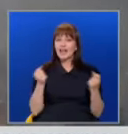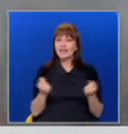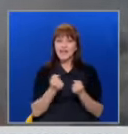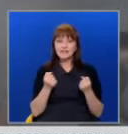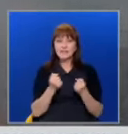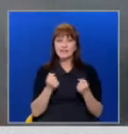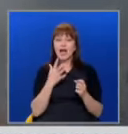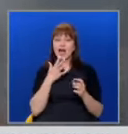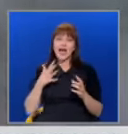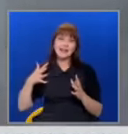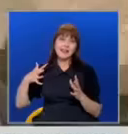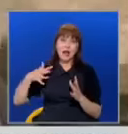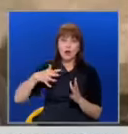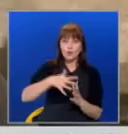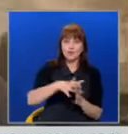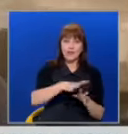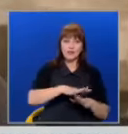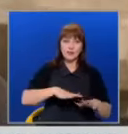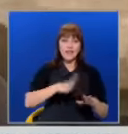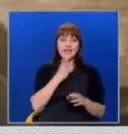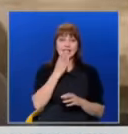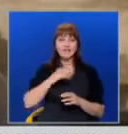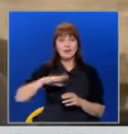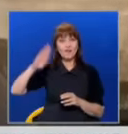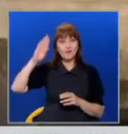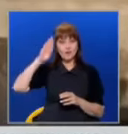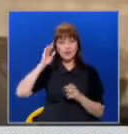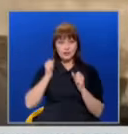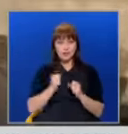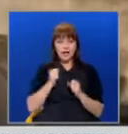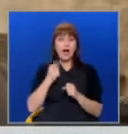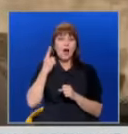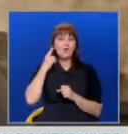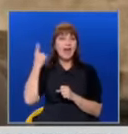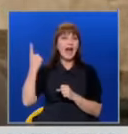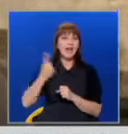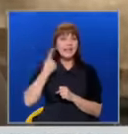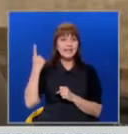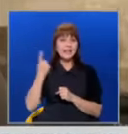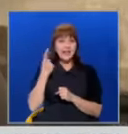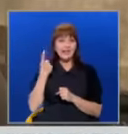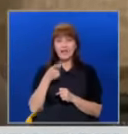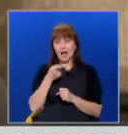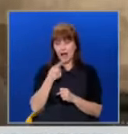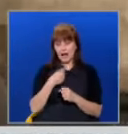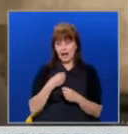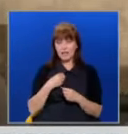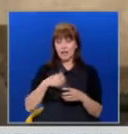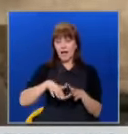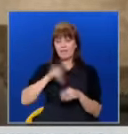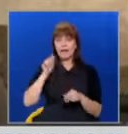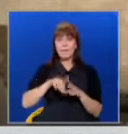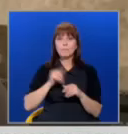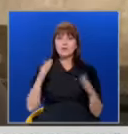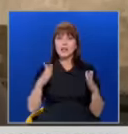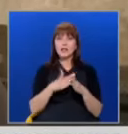е нахлуване на територията им. Израелски войници стояха до линейките. От мегафоните ни казаха да напуснем къщите си и да оставим вратите